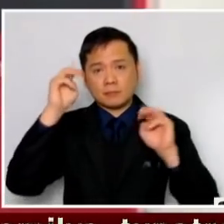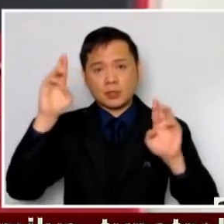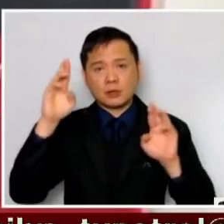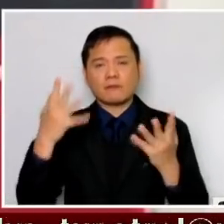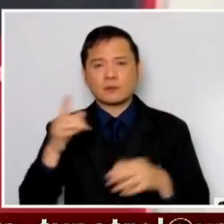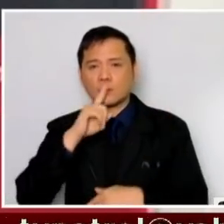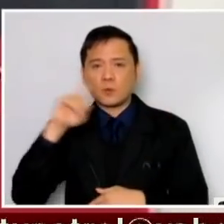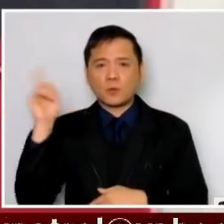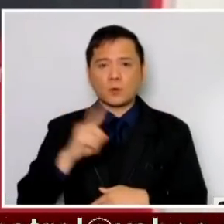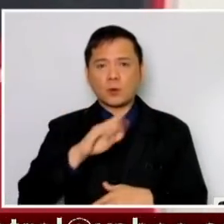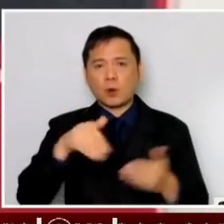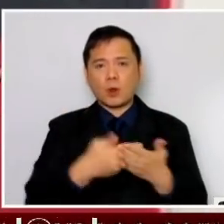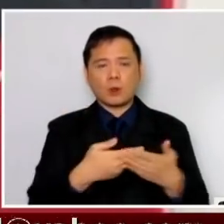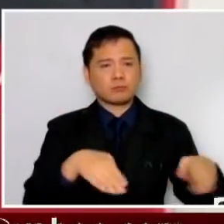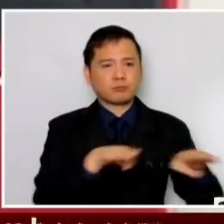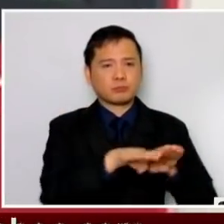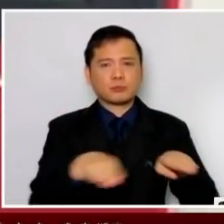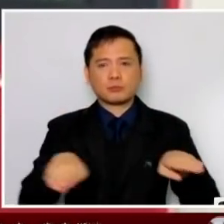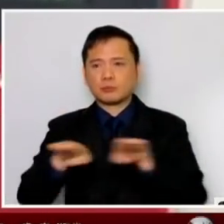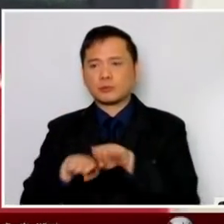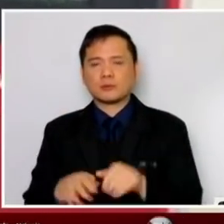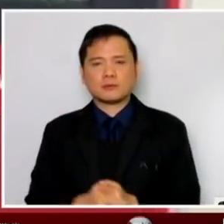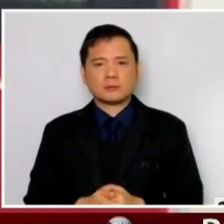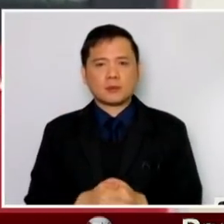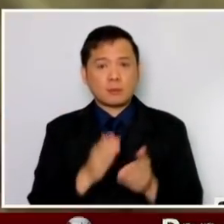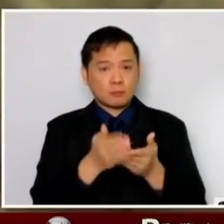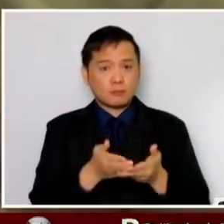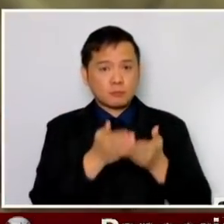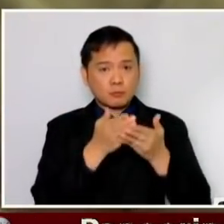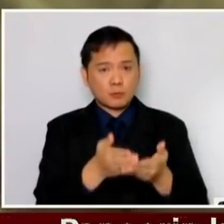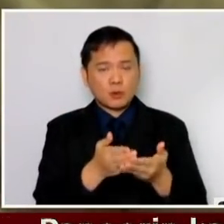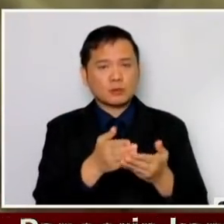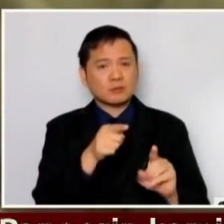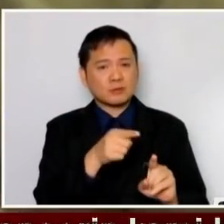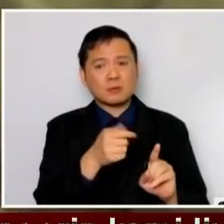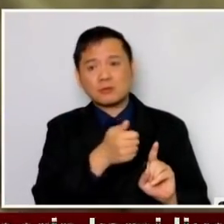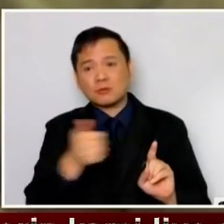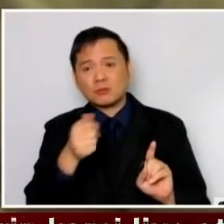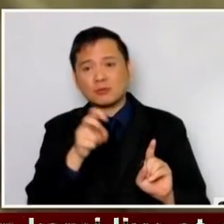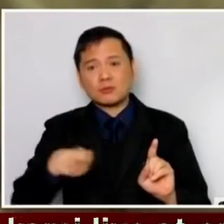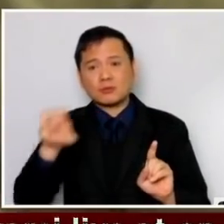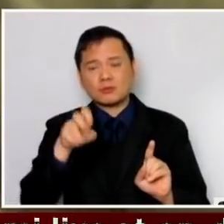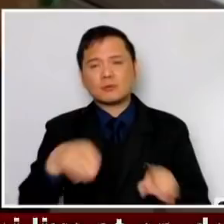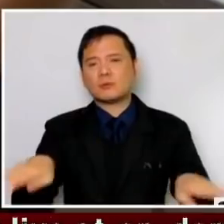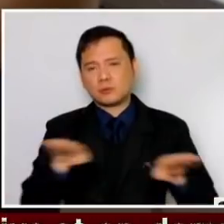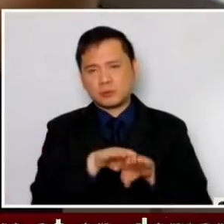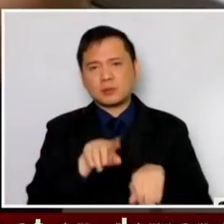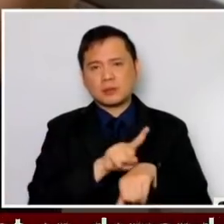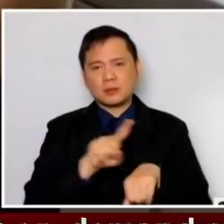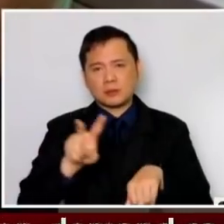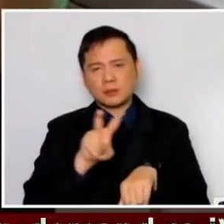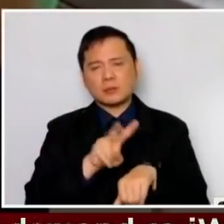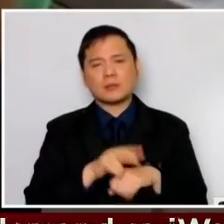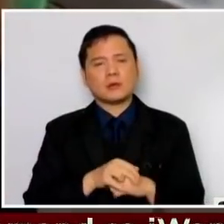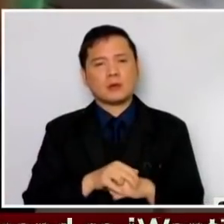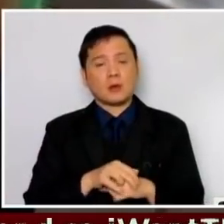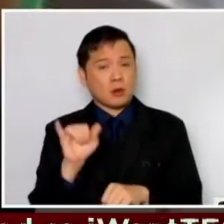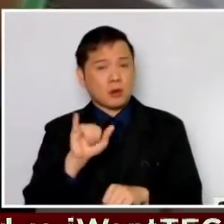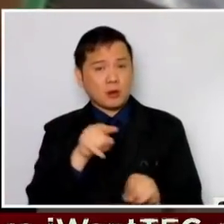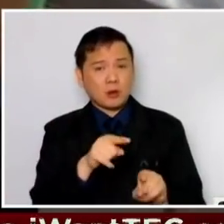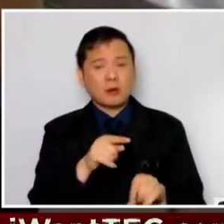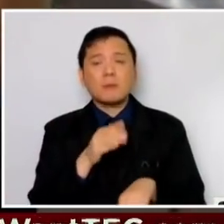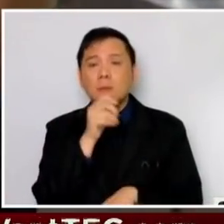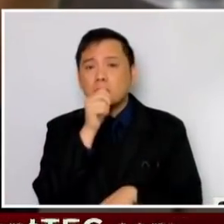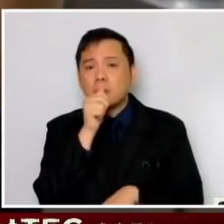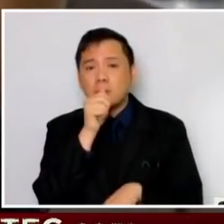nang magsara ng mas maaga ang bangko sa alas 2 ng hapon habang ang mga pribado negosyo naman binigyan laya na baguhin ang